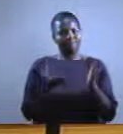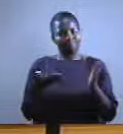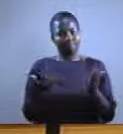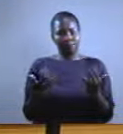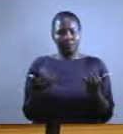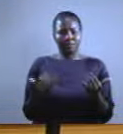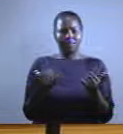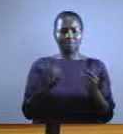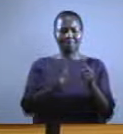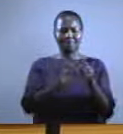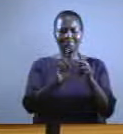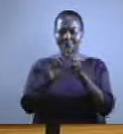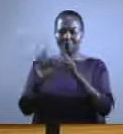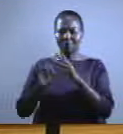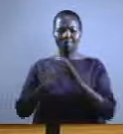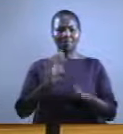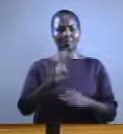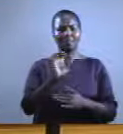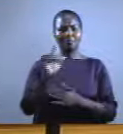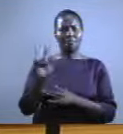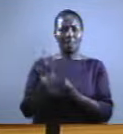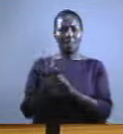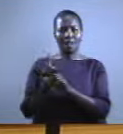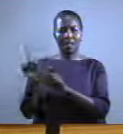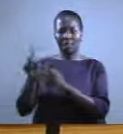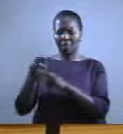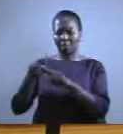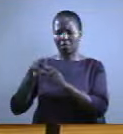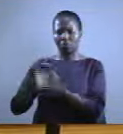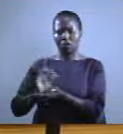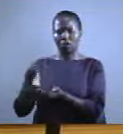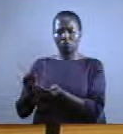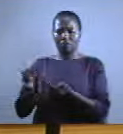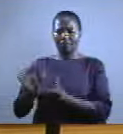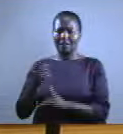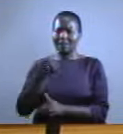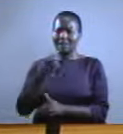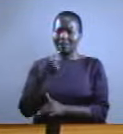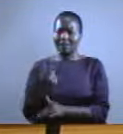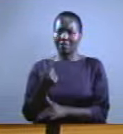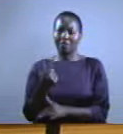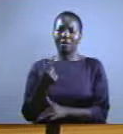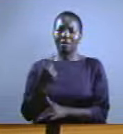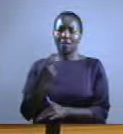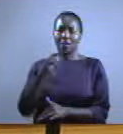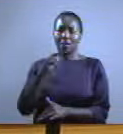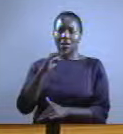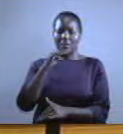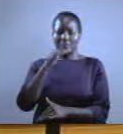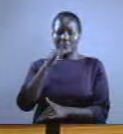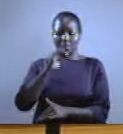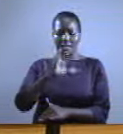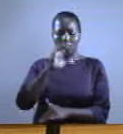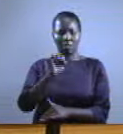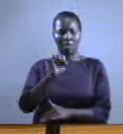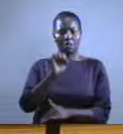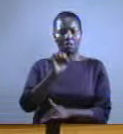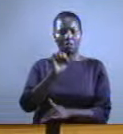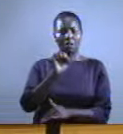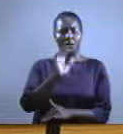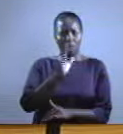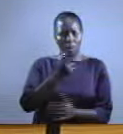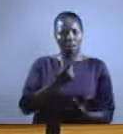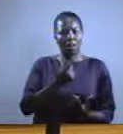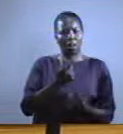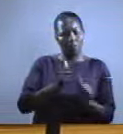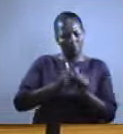tesourie voorgeskryf en toegepas, uitvoering aan Suid-Afrika se G20 verpligtinge ten opsigte van die versterking van